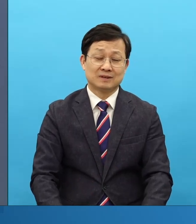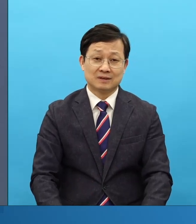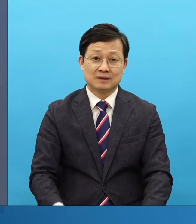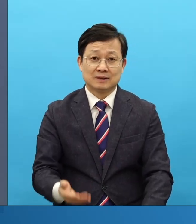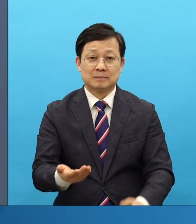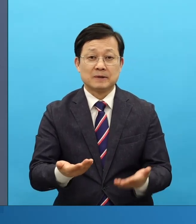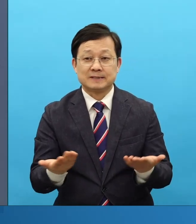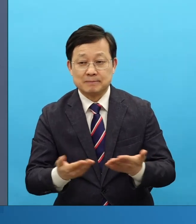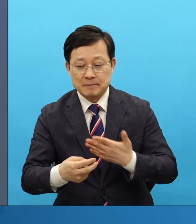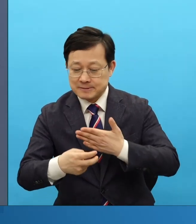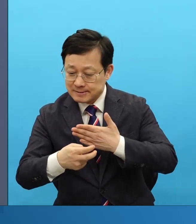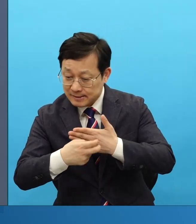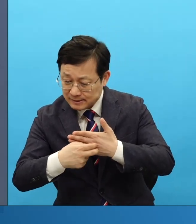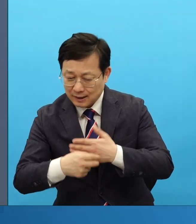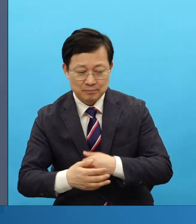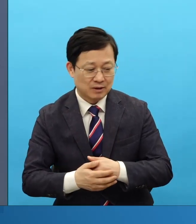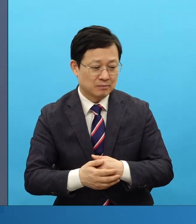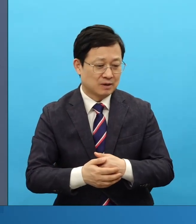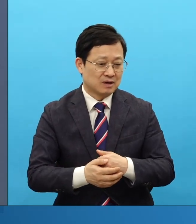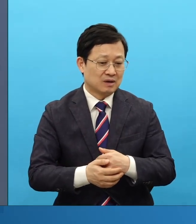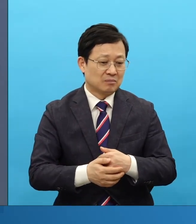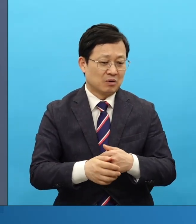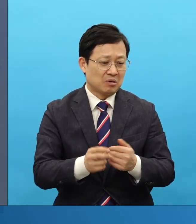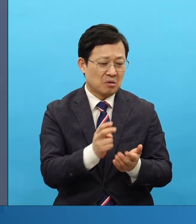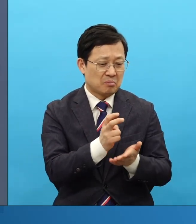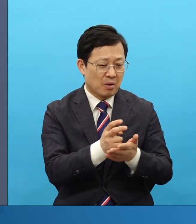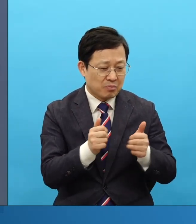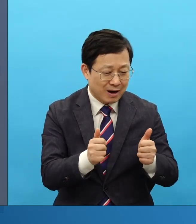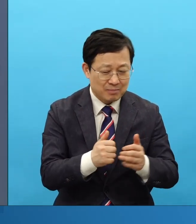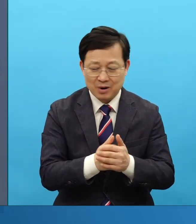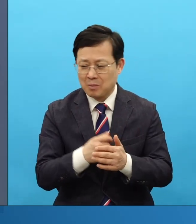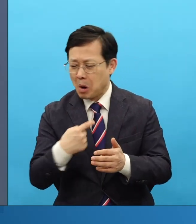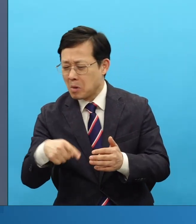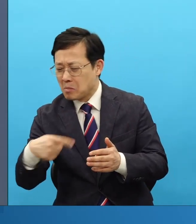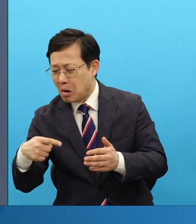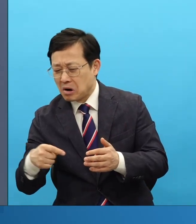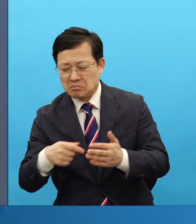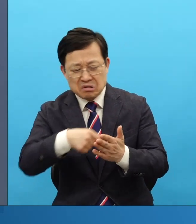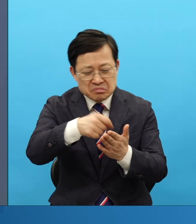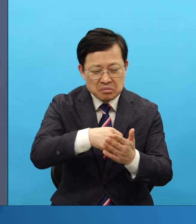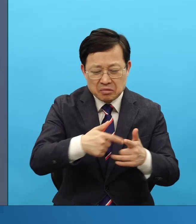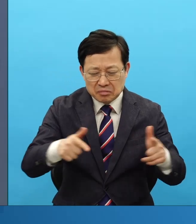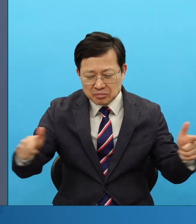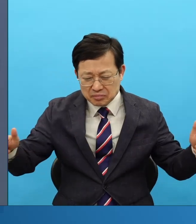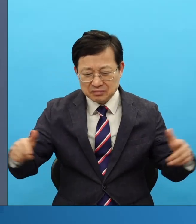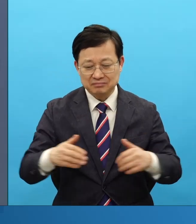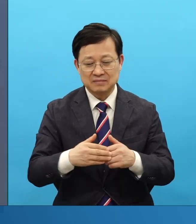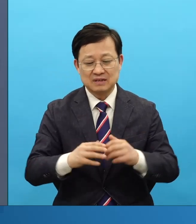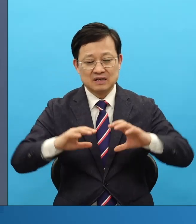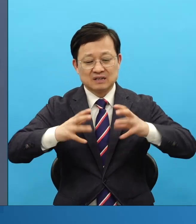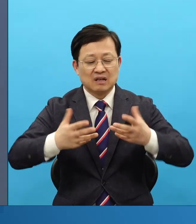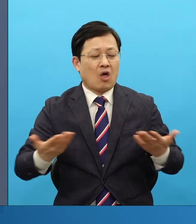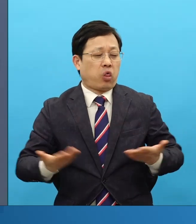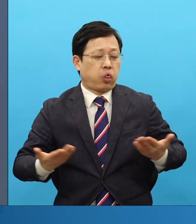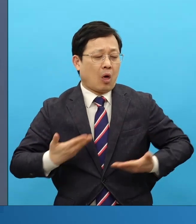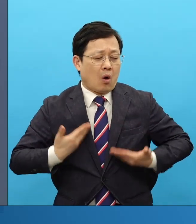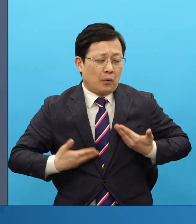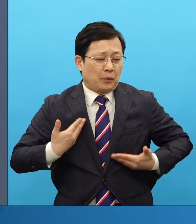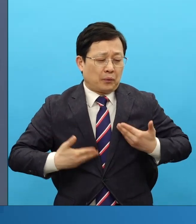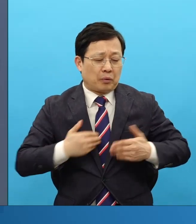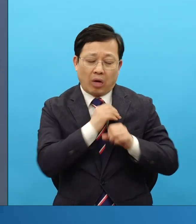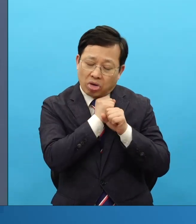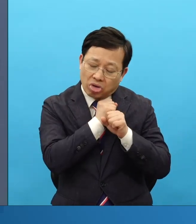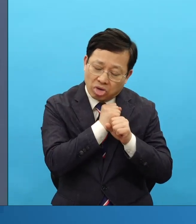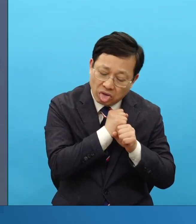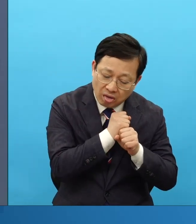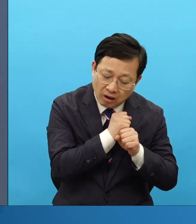직업이 의사가 되든 법관이 되든 뭐가 되든 기자가 되든 전부 세상 심부름 하다가 갑니다. It